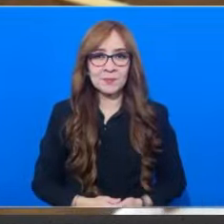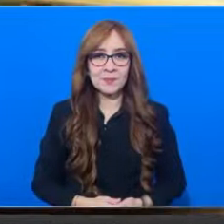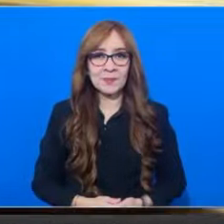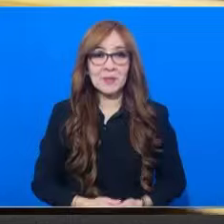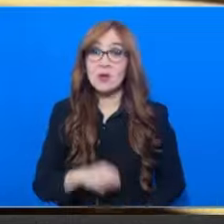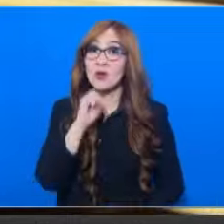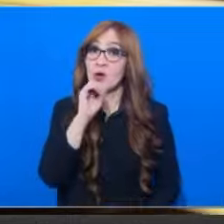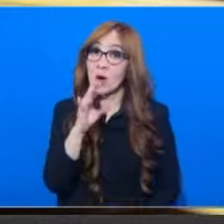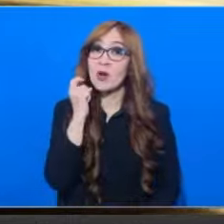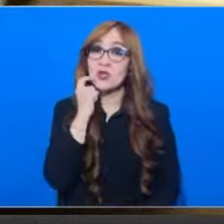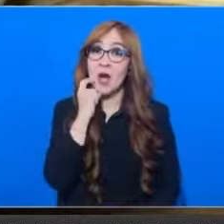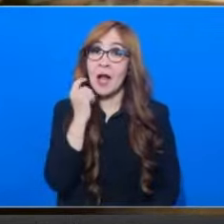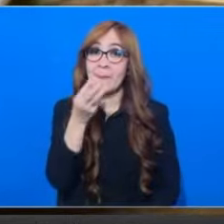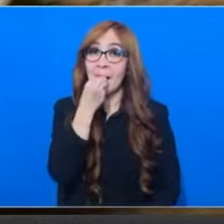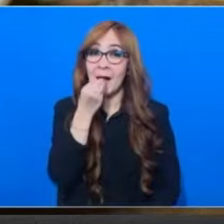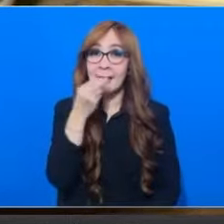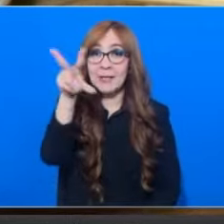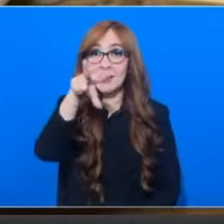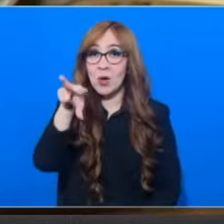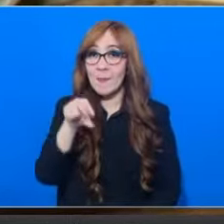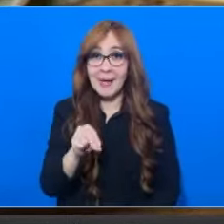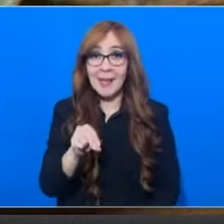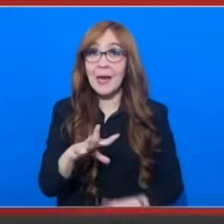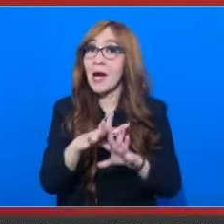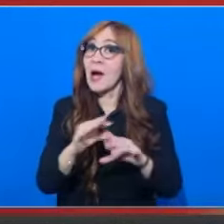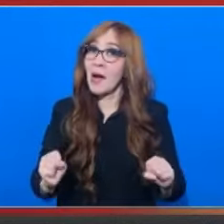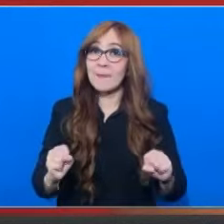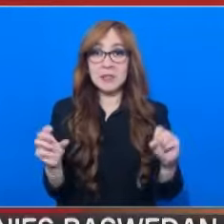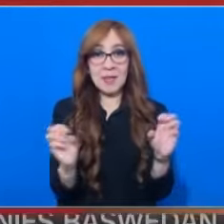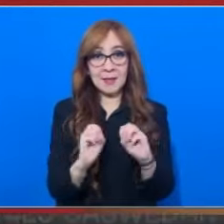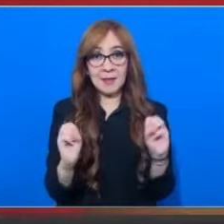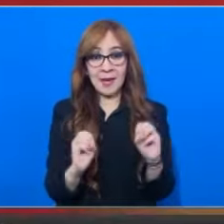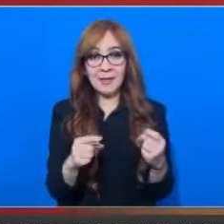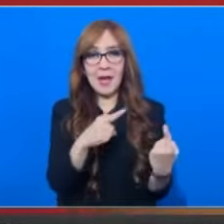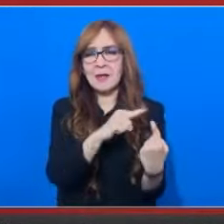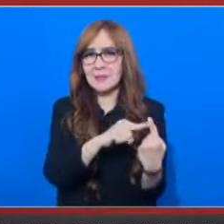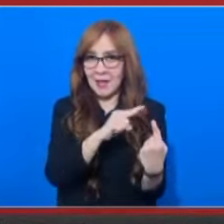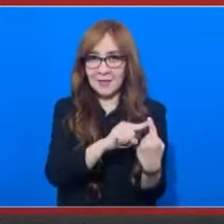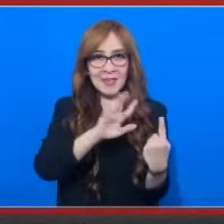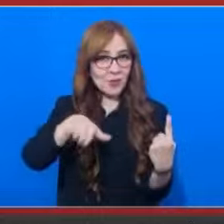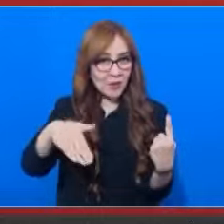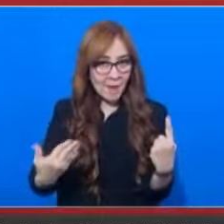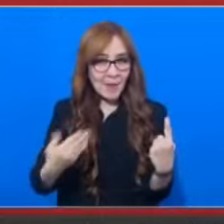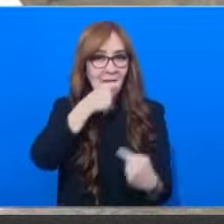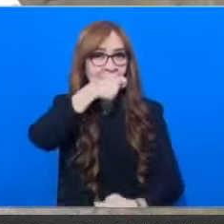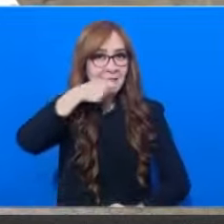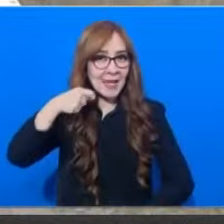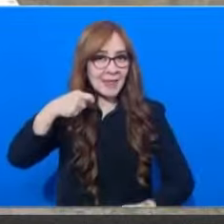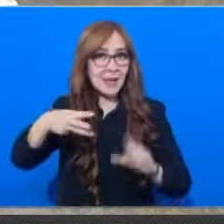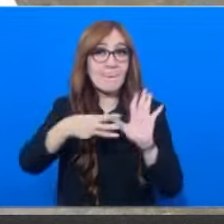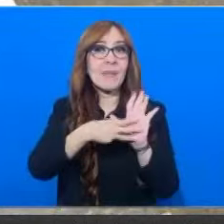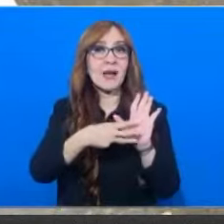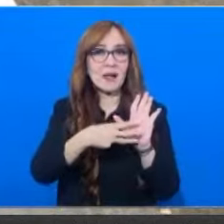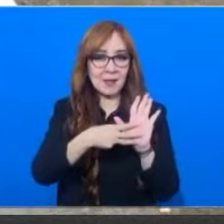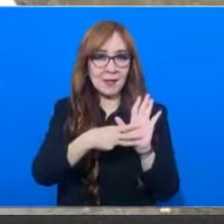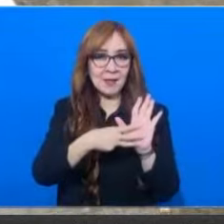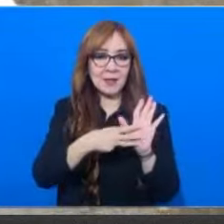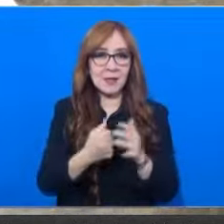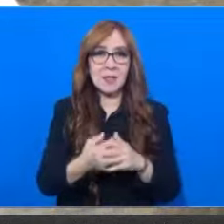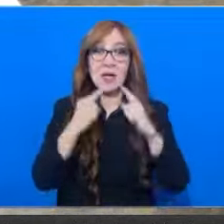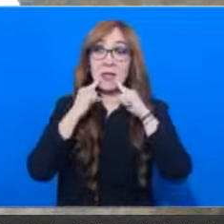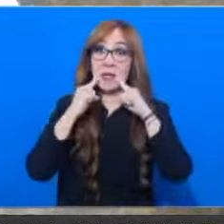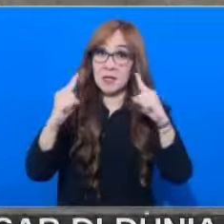Berbicara mengenai kuliner Jawa Barat memang tidak ada habisnya. Salah satunya adalah sajian yang terkenal, sate Maranggi. Dikenal dan